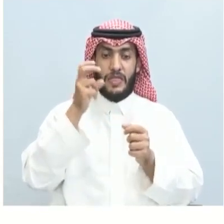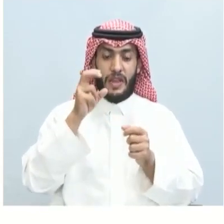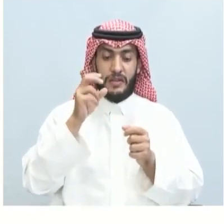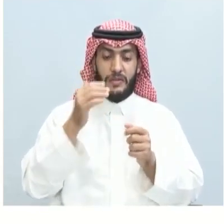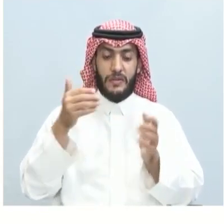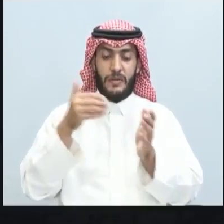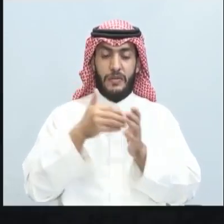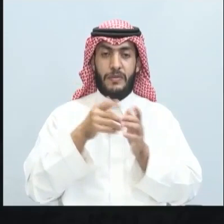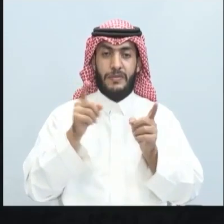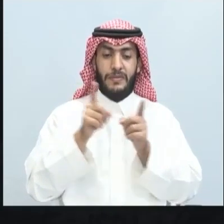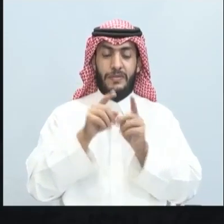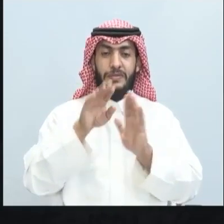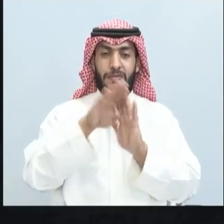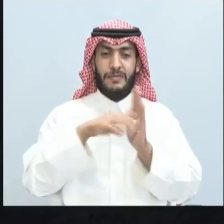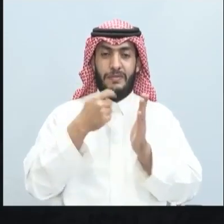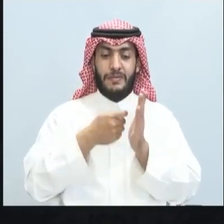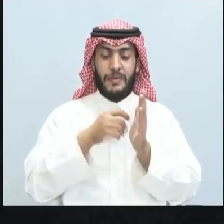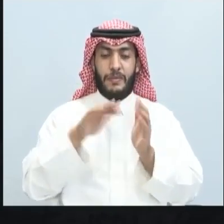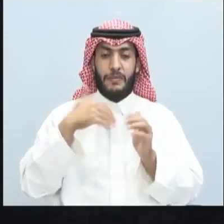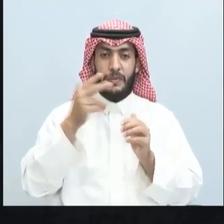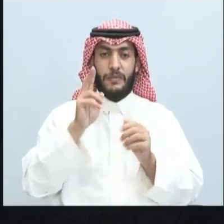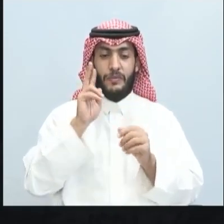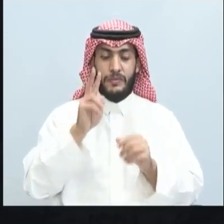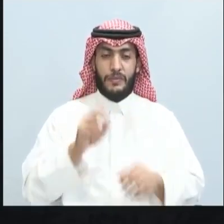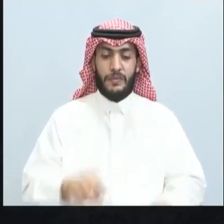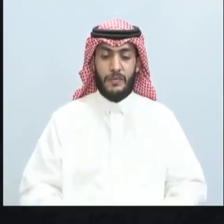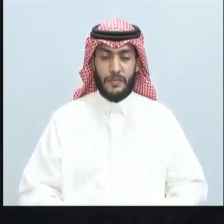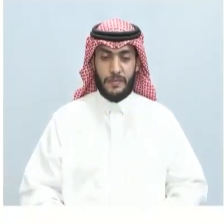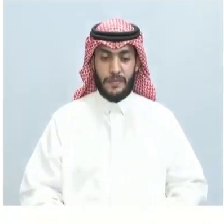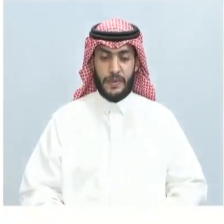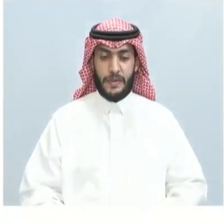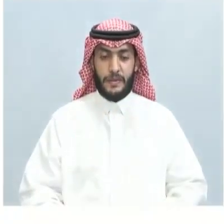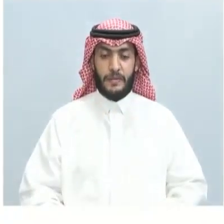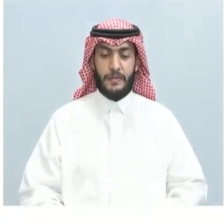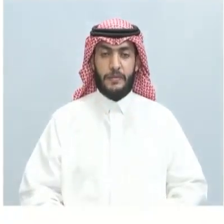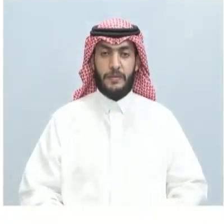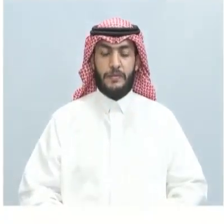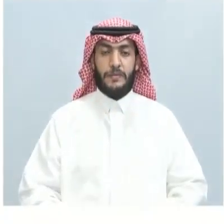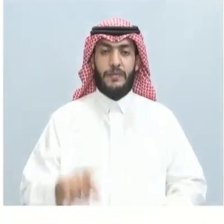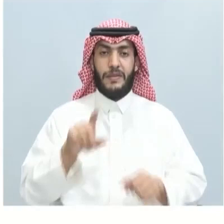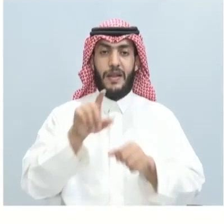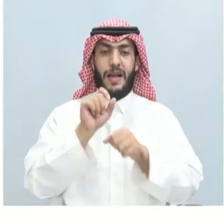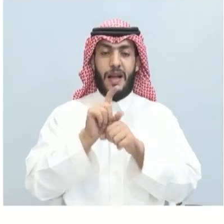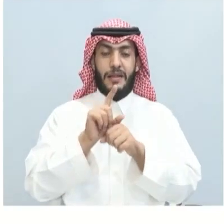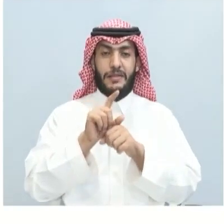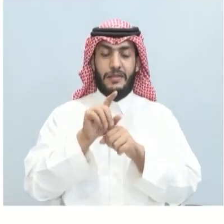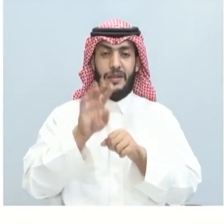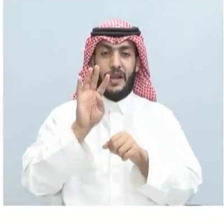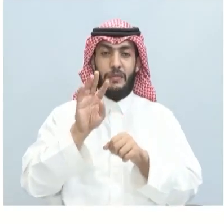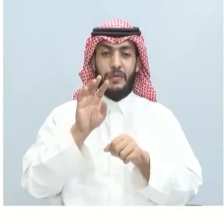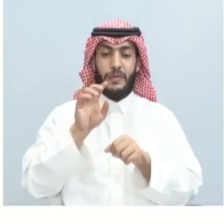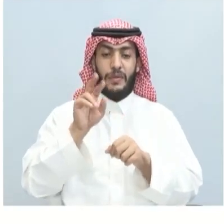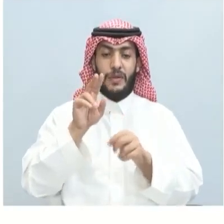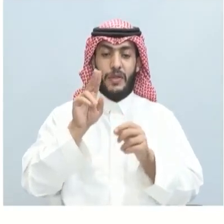في النهايه لخص في سطرين ماذا حدث في هذا التفاعل ينحل غاز رابع اكسيد